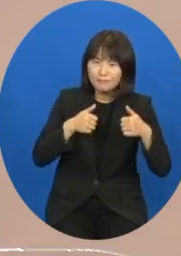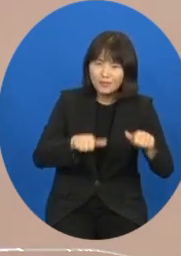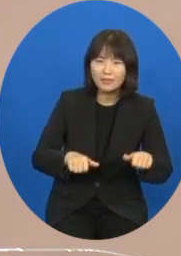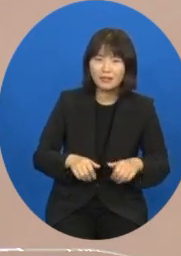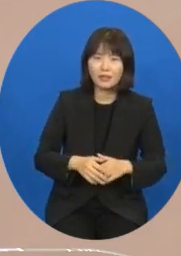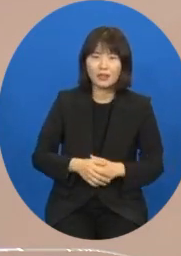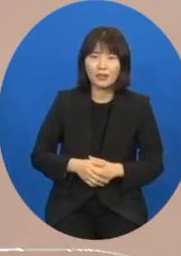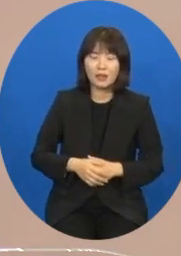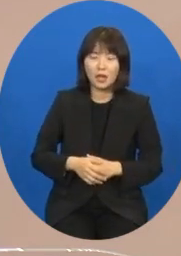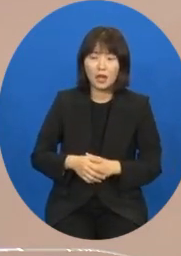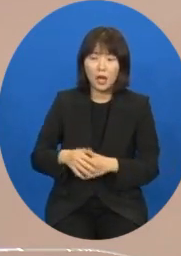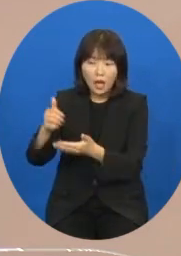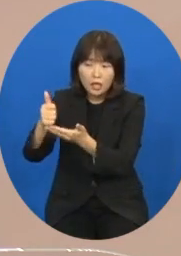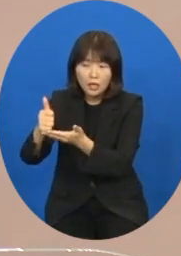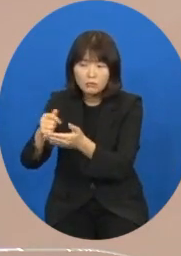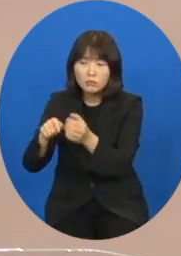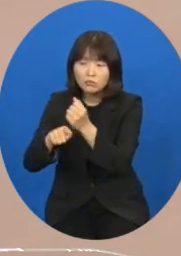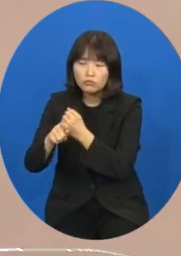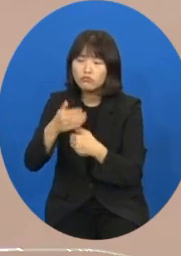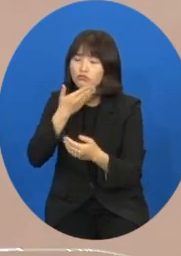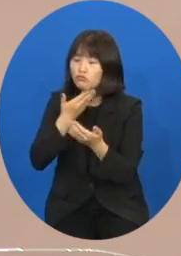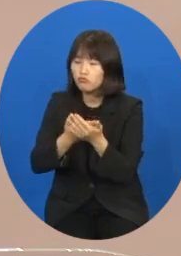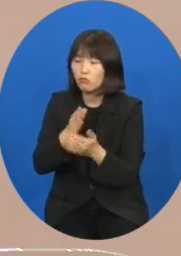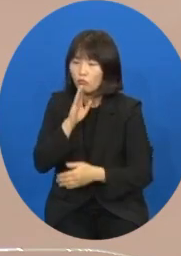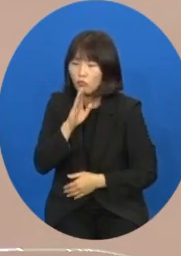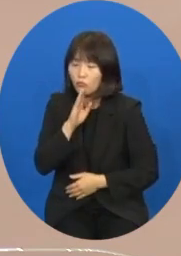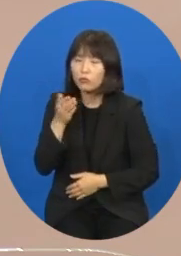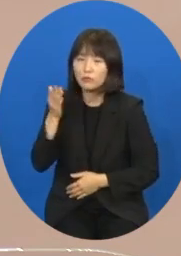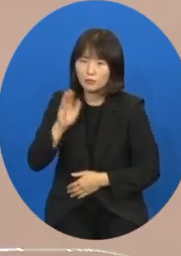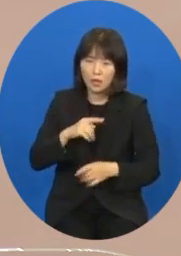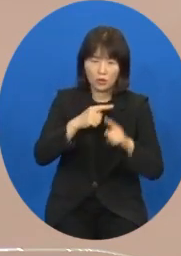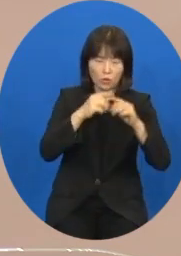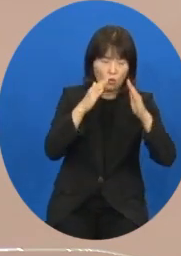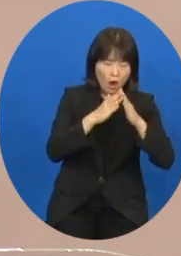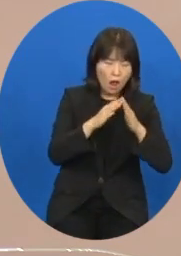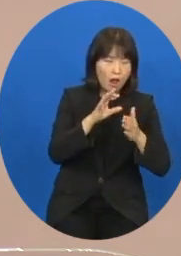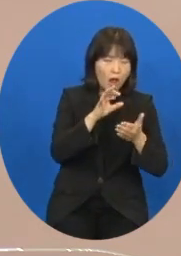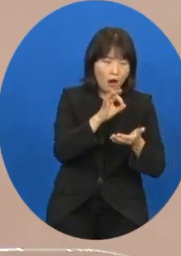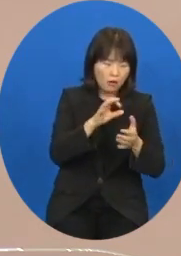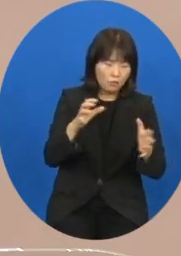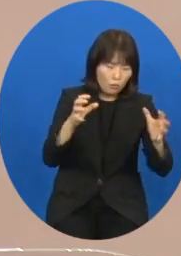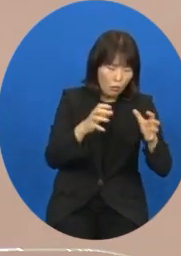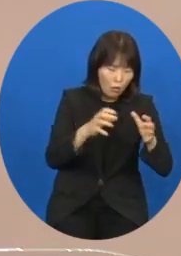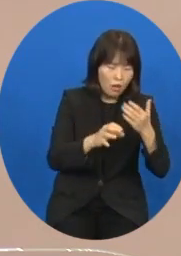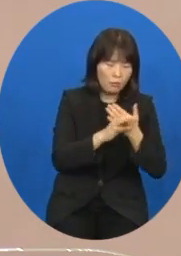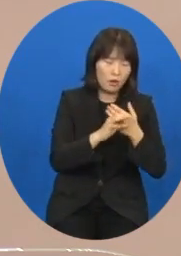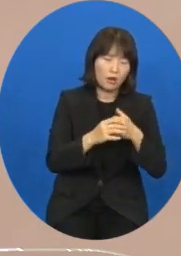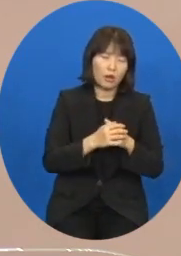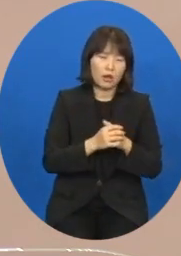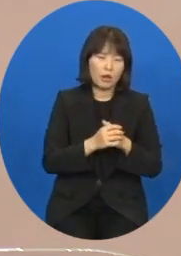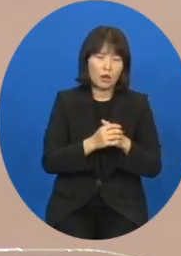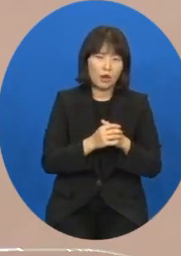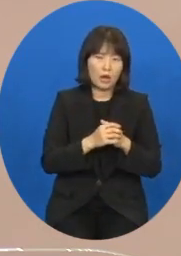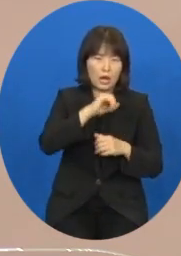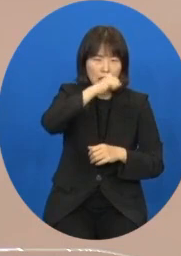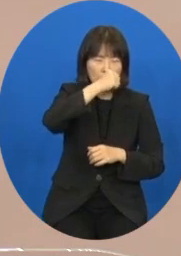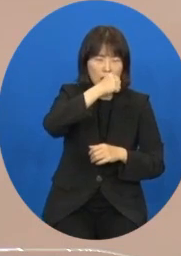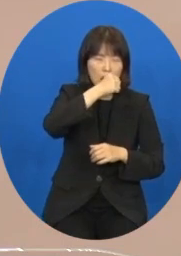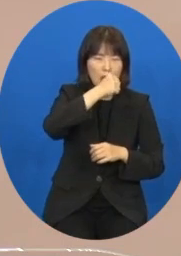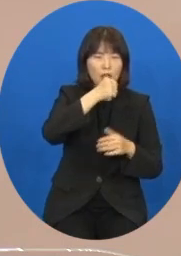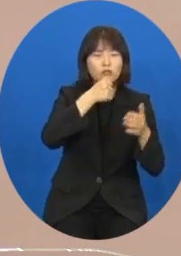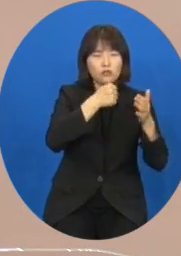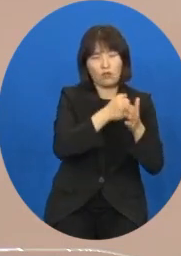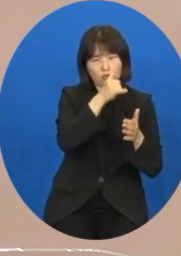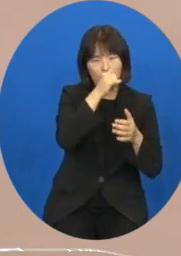감리사님의 뜻은 귀하지만 실제로 그것을 위해서 교회들이 헌금을 모으려면 현실적으로 가능해야 되지 않겠느냐